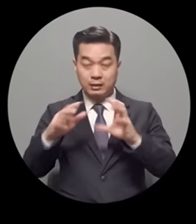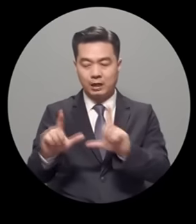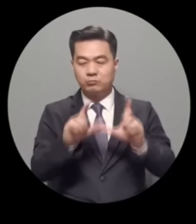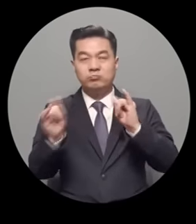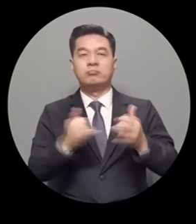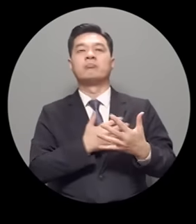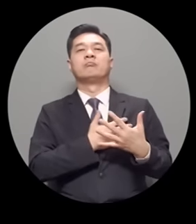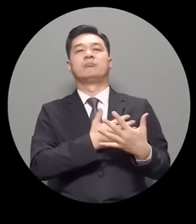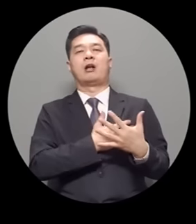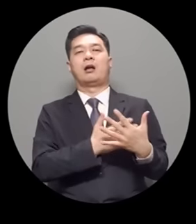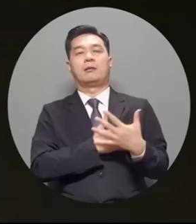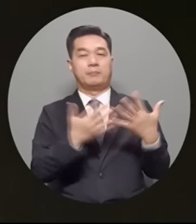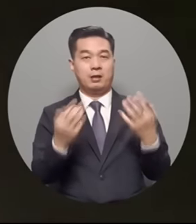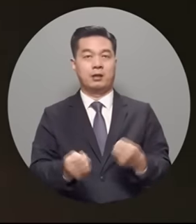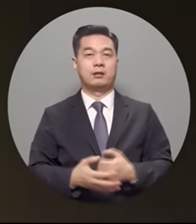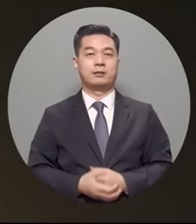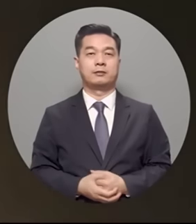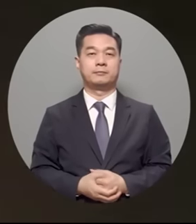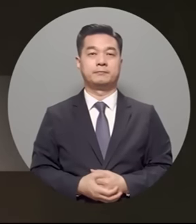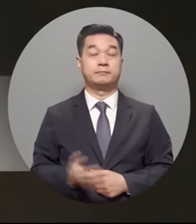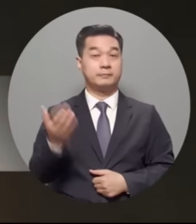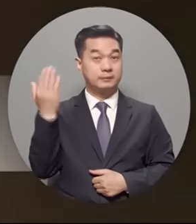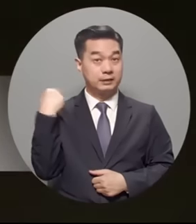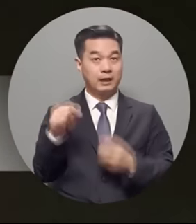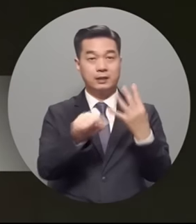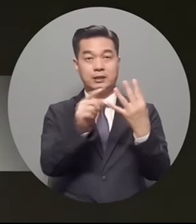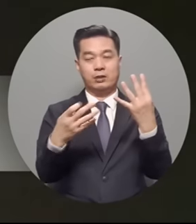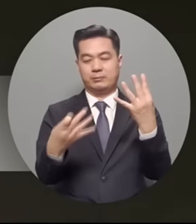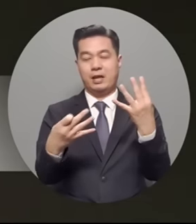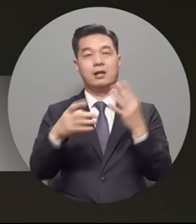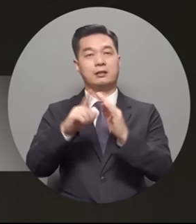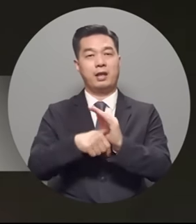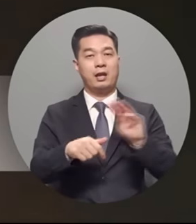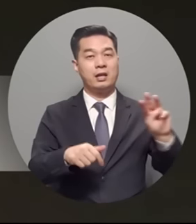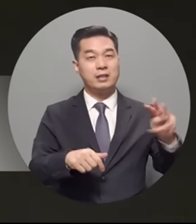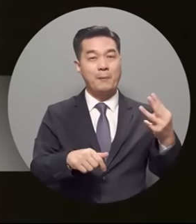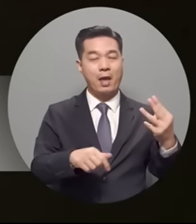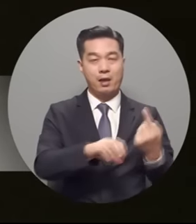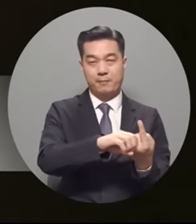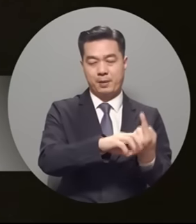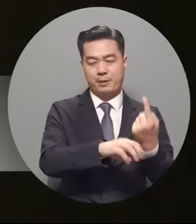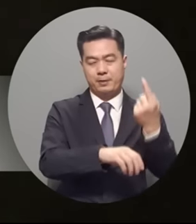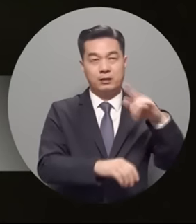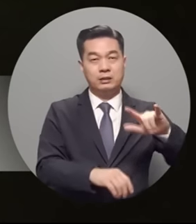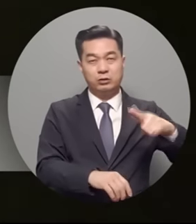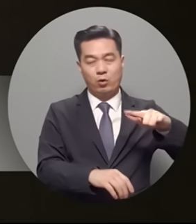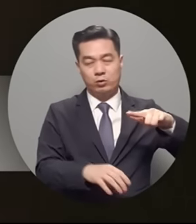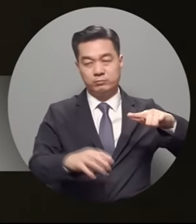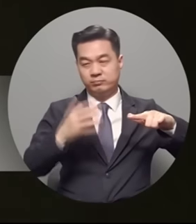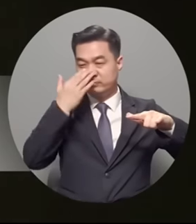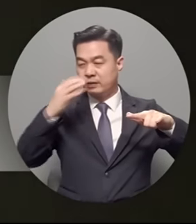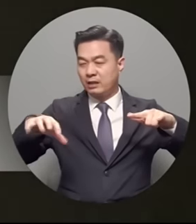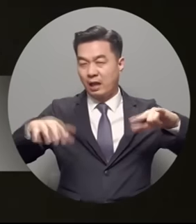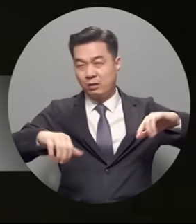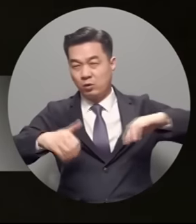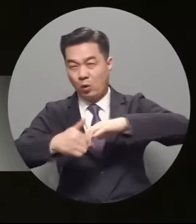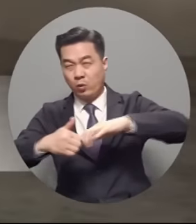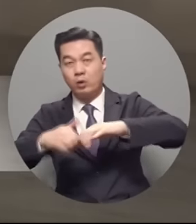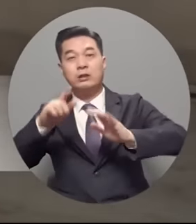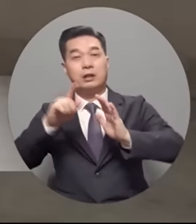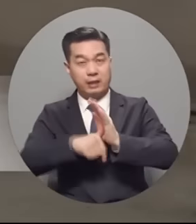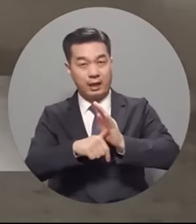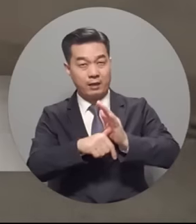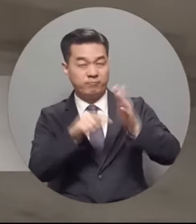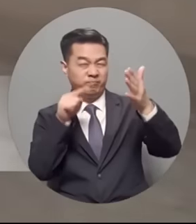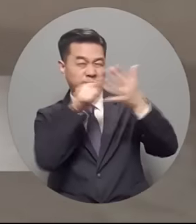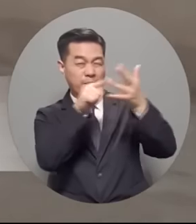떨고 있습니다. 지난 14일 이란이 300여 기의 미사일과 드론을 동원해 이스라엘을 공격했을 때 요격된 미사일